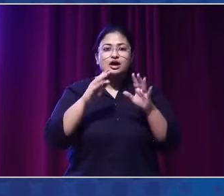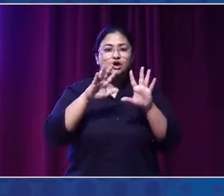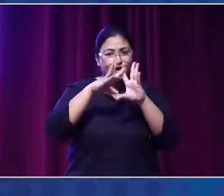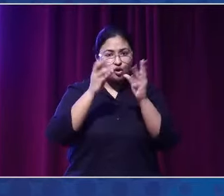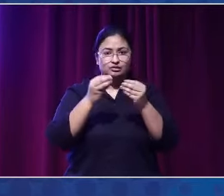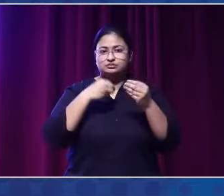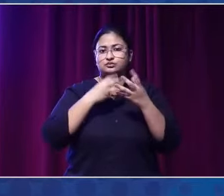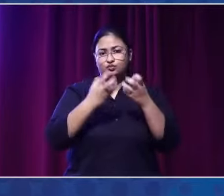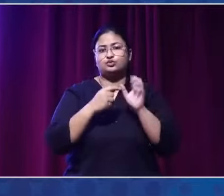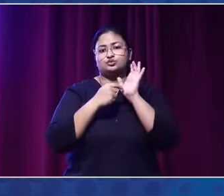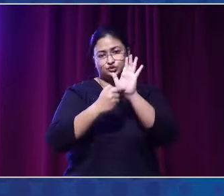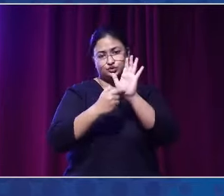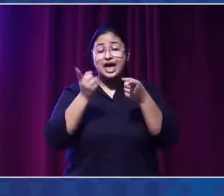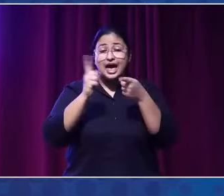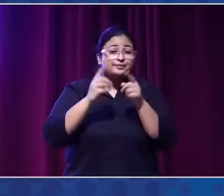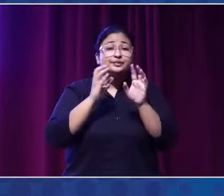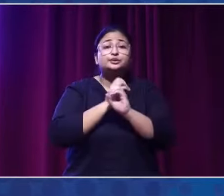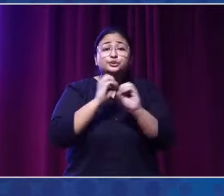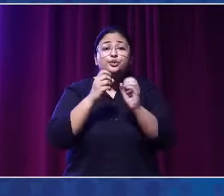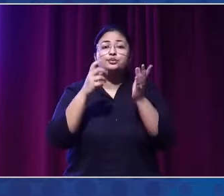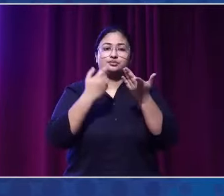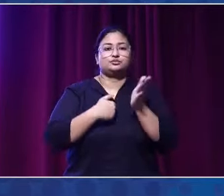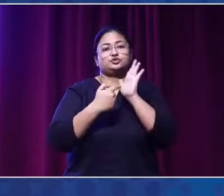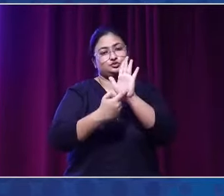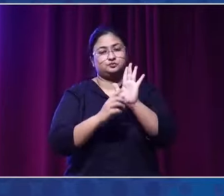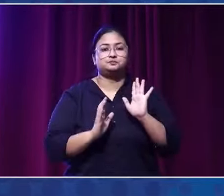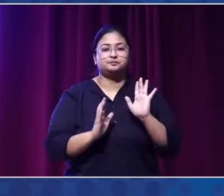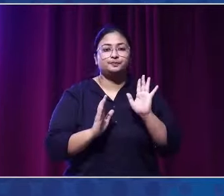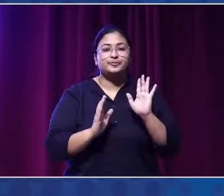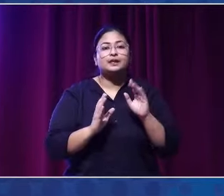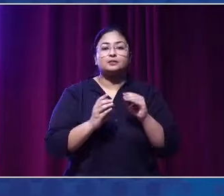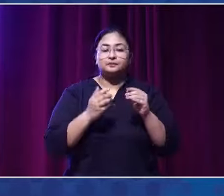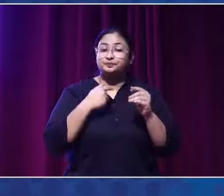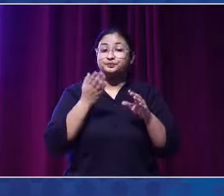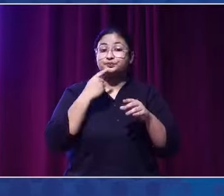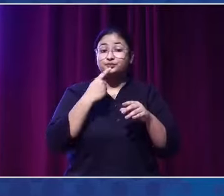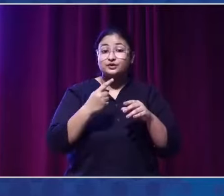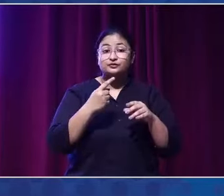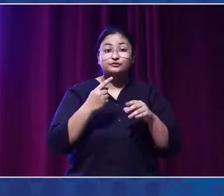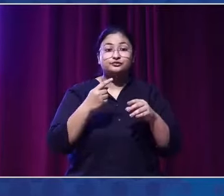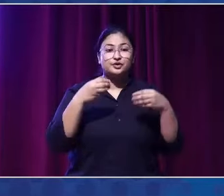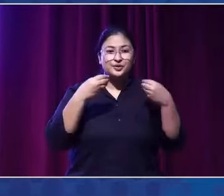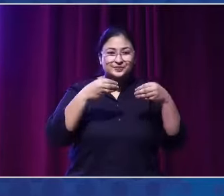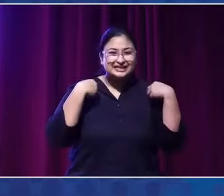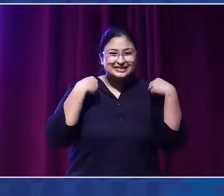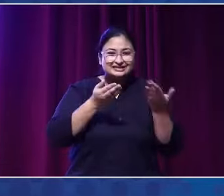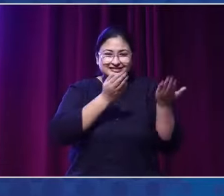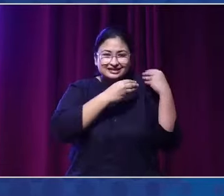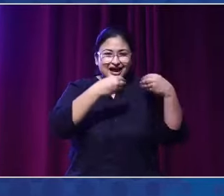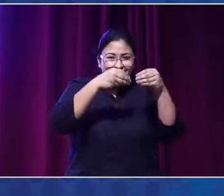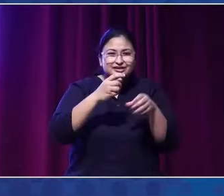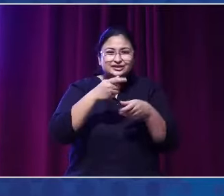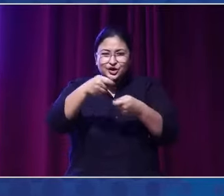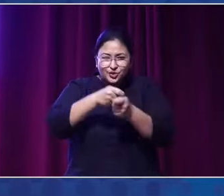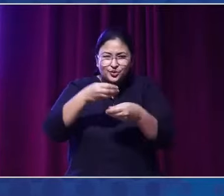दिखाने की कोशिश करता हूँ जो नहीं हुआ MCC में. जैसे मैं बोल रहा था ना, कहीं साड़ी बटी, ना कुकर बटा, ना सिलाई बटी, मशीन्स